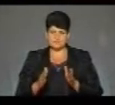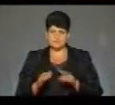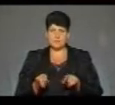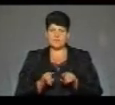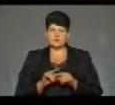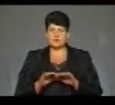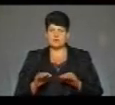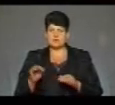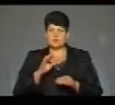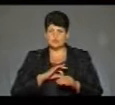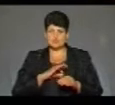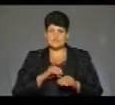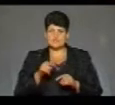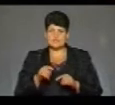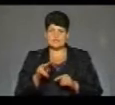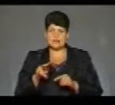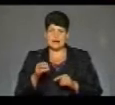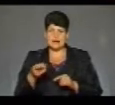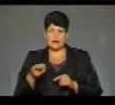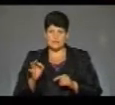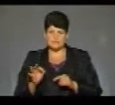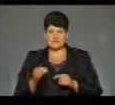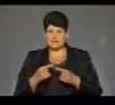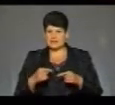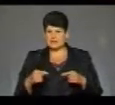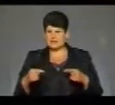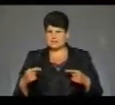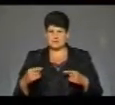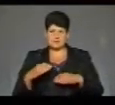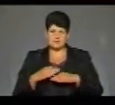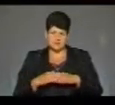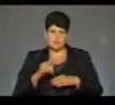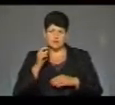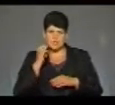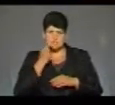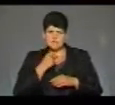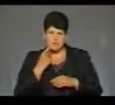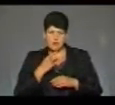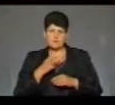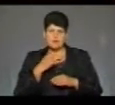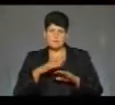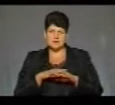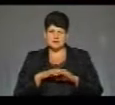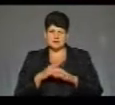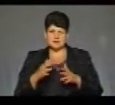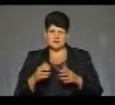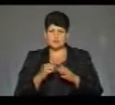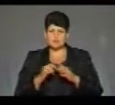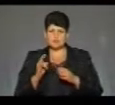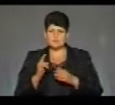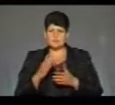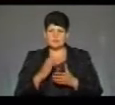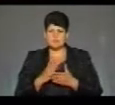діти використовують ці Lego Duplo на різних предметах, і на українській мові, і на математиці. Ось кожна дитинка